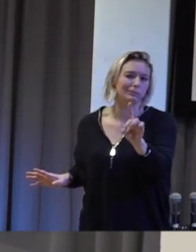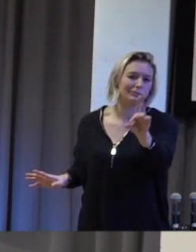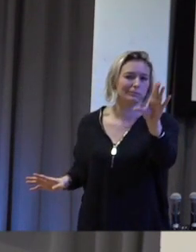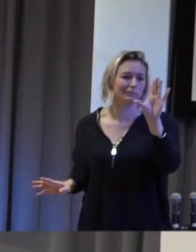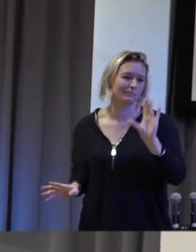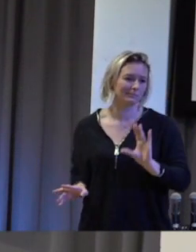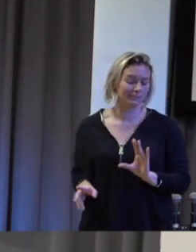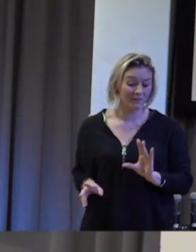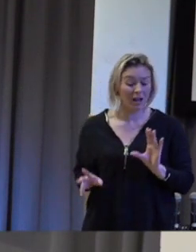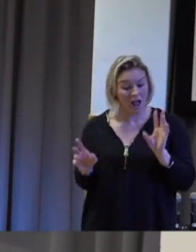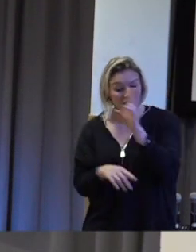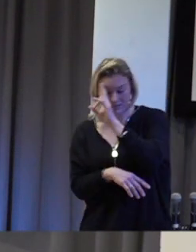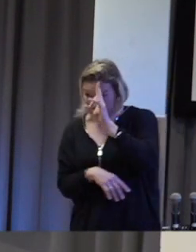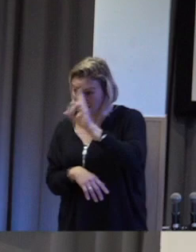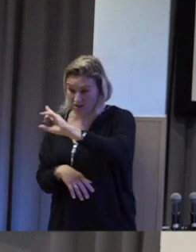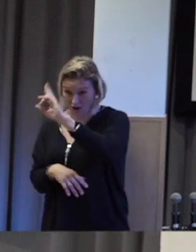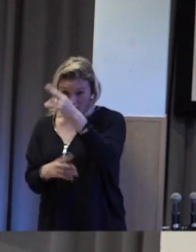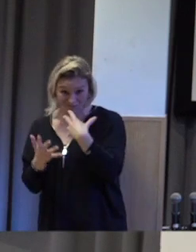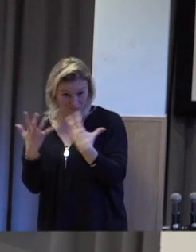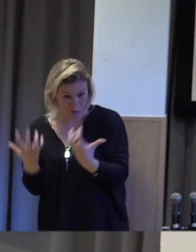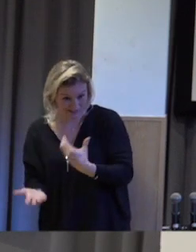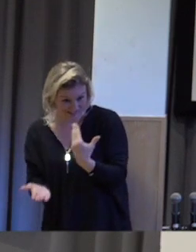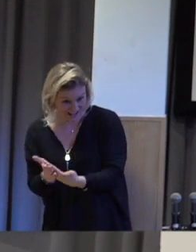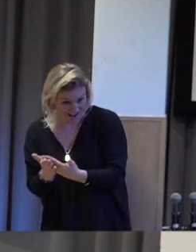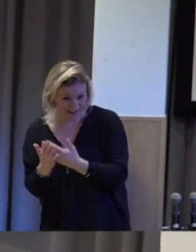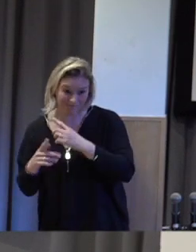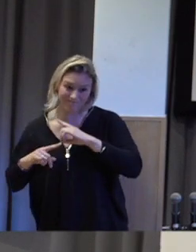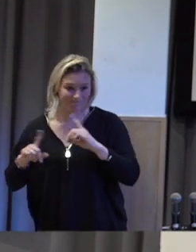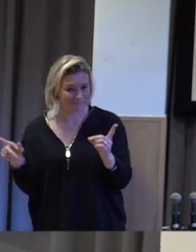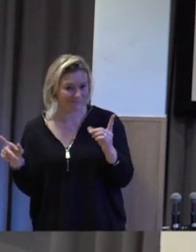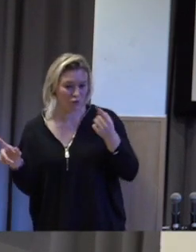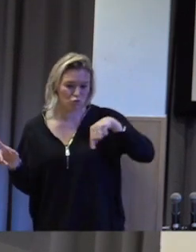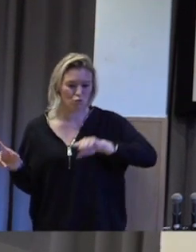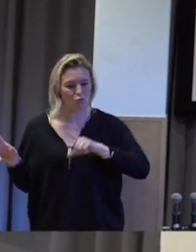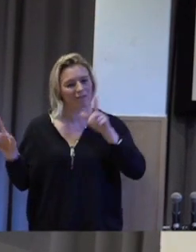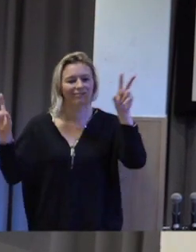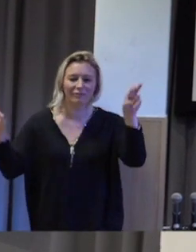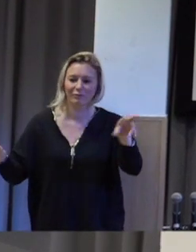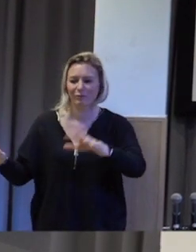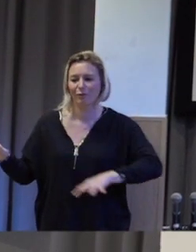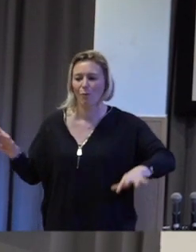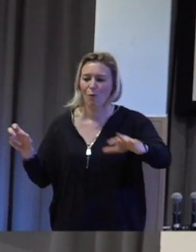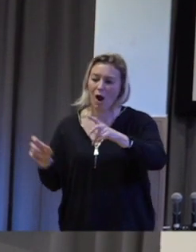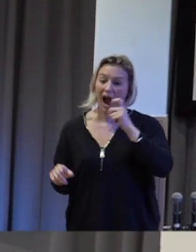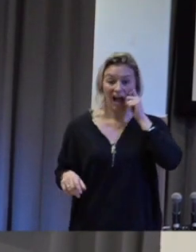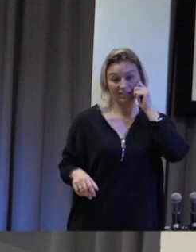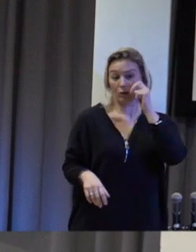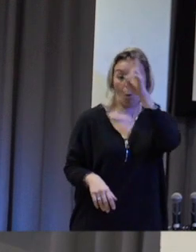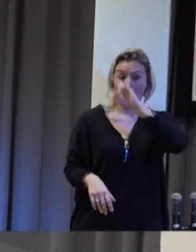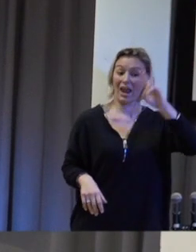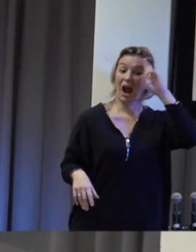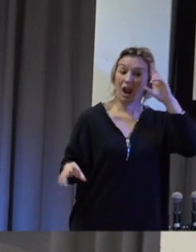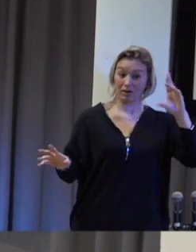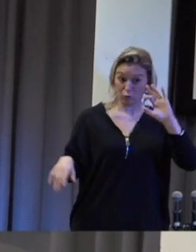le Seigneur entend la part de cette race royale, parce que nous sommes une race royale, chers frères et sœurs. Oui